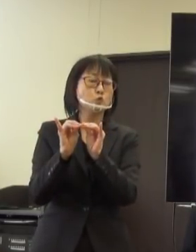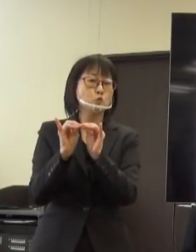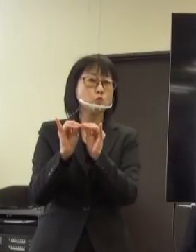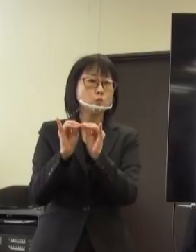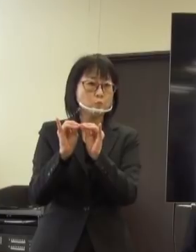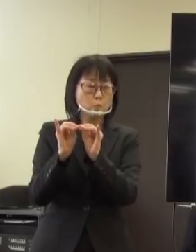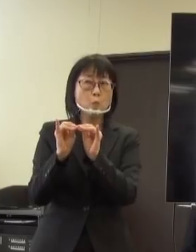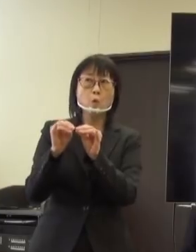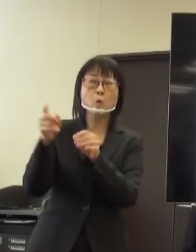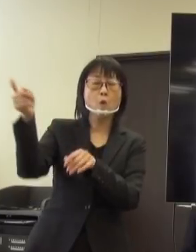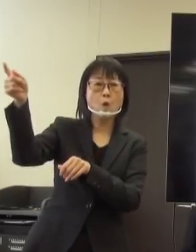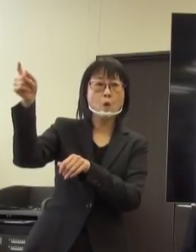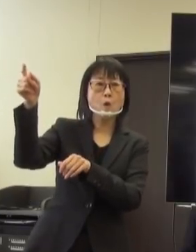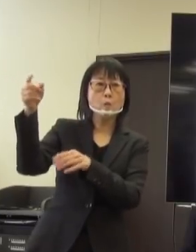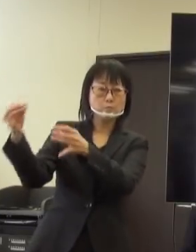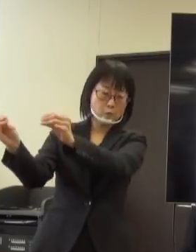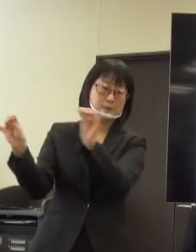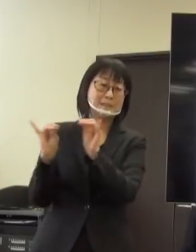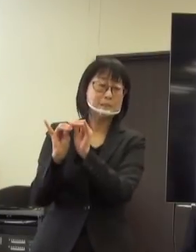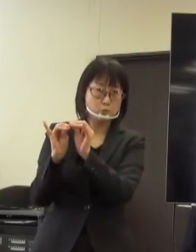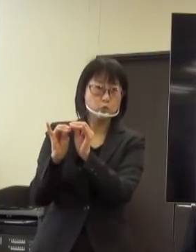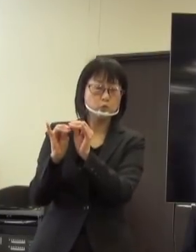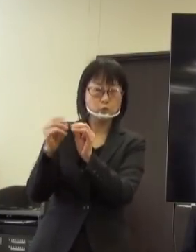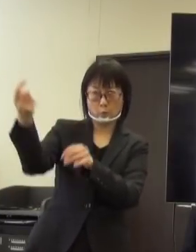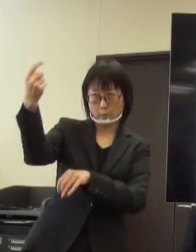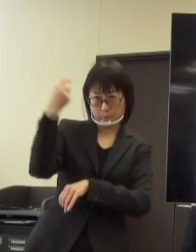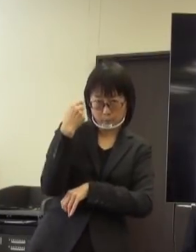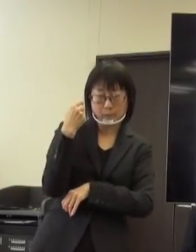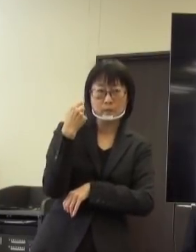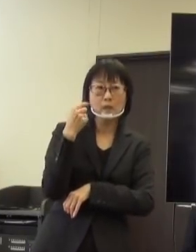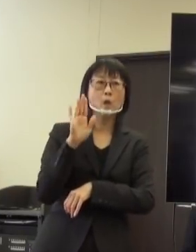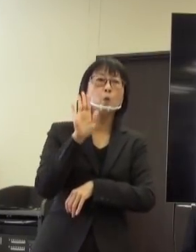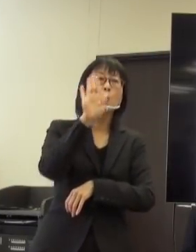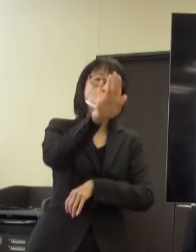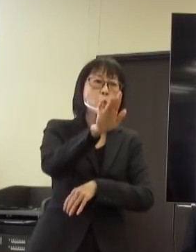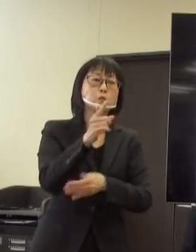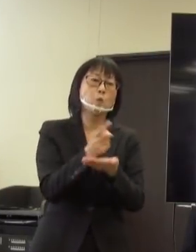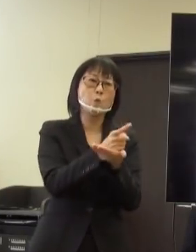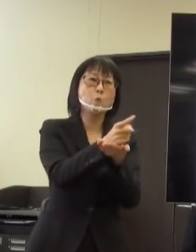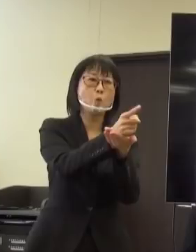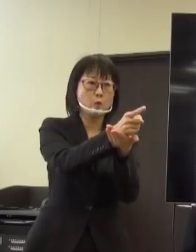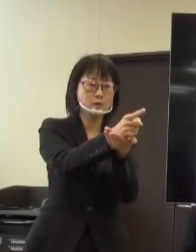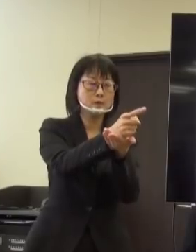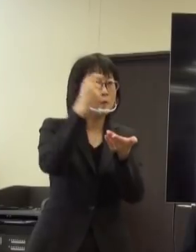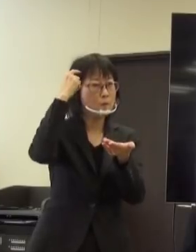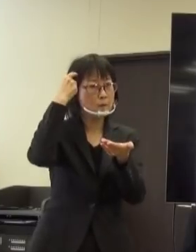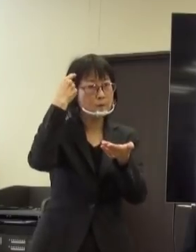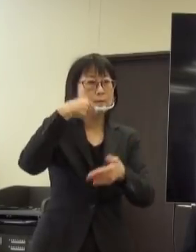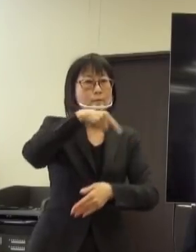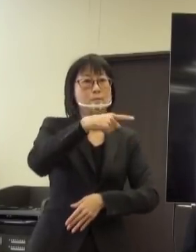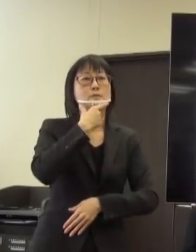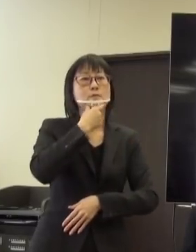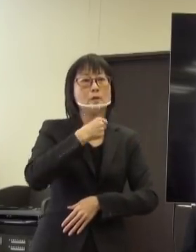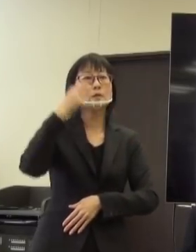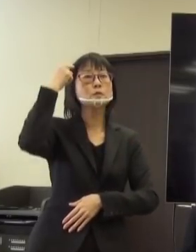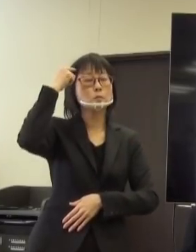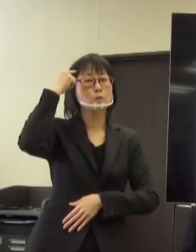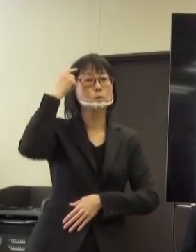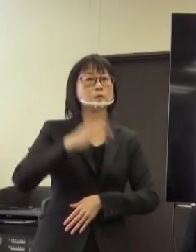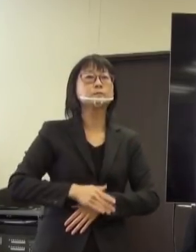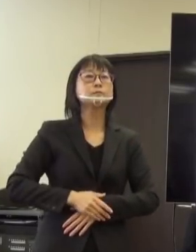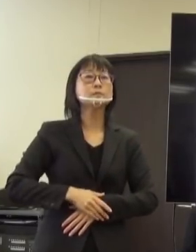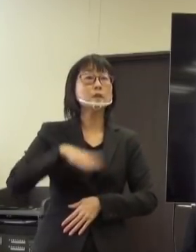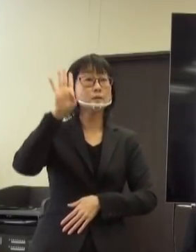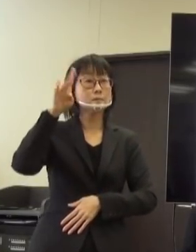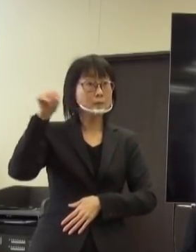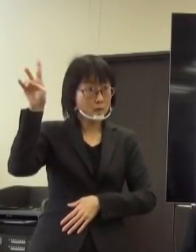ら、今後の治療方針を考えていきたいと思っております。まあ、県からも応援をいただいておりま